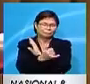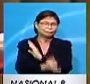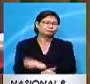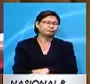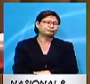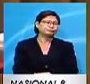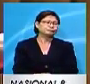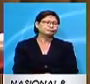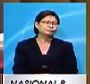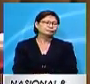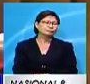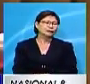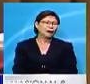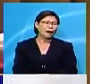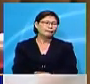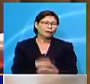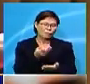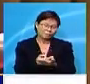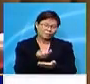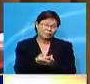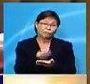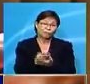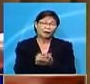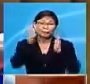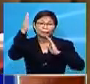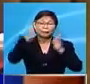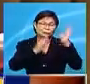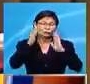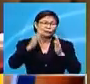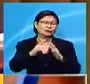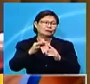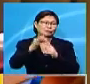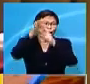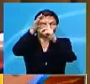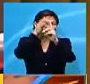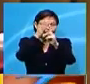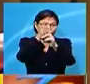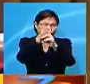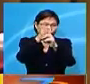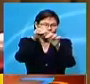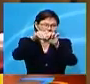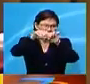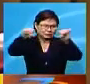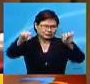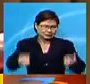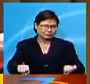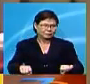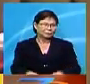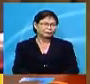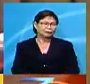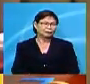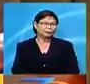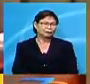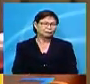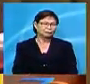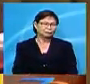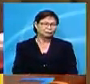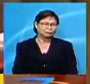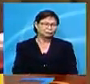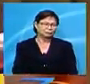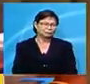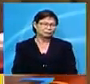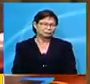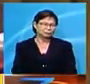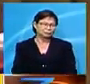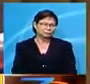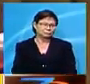Islamic finance in the country has become a key segment in the financial system. What was once a novelty is now